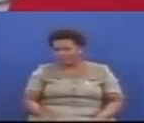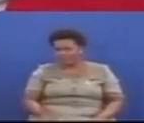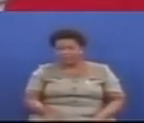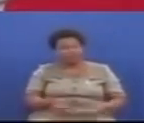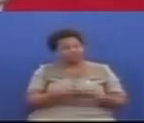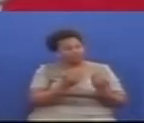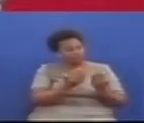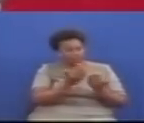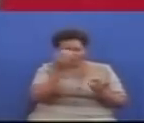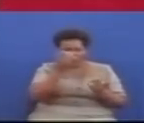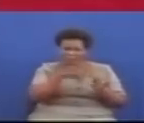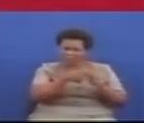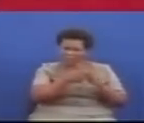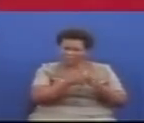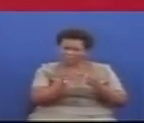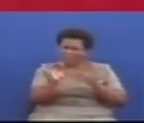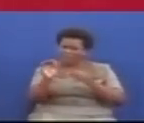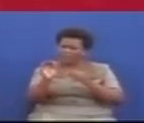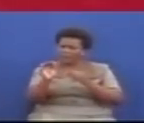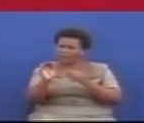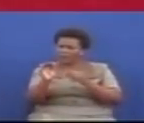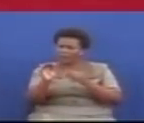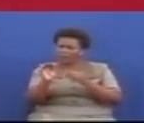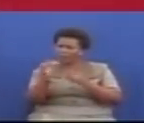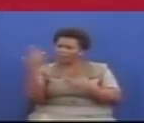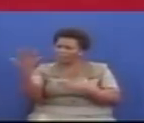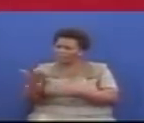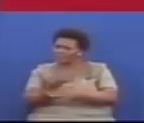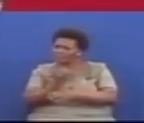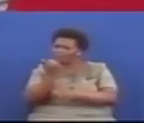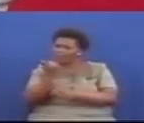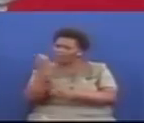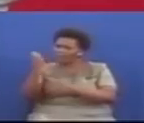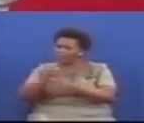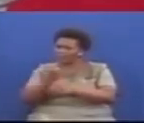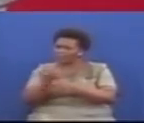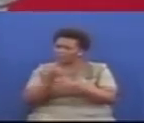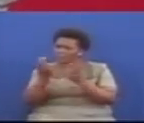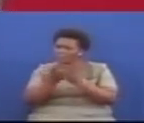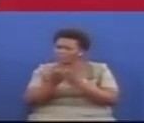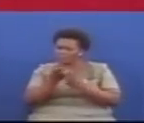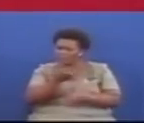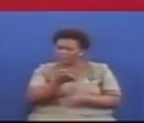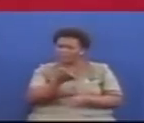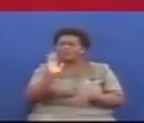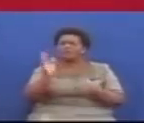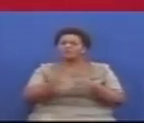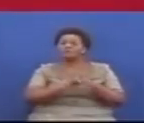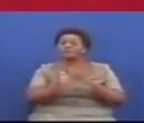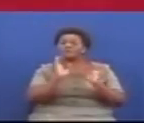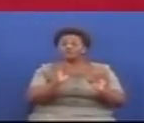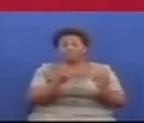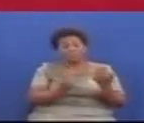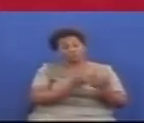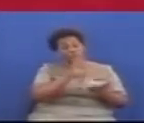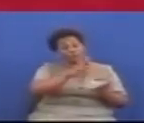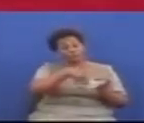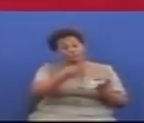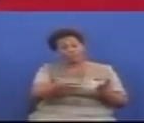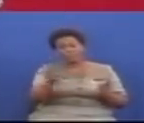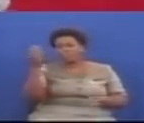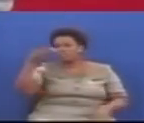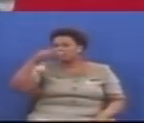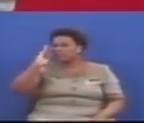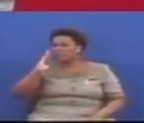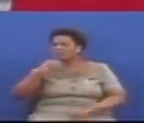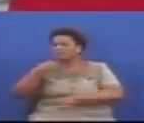venture watumie fursa hii nzuri ili kuhakikisha kwamba tunawasaidia kama serikali, na kama watashindwa basi serikali itaendelea